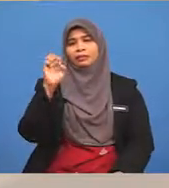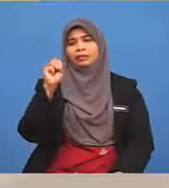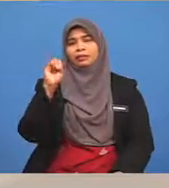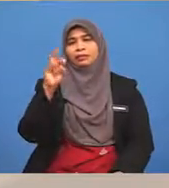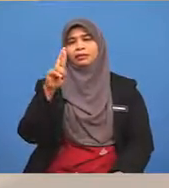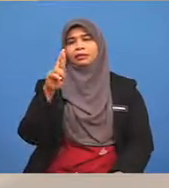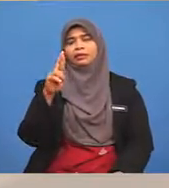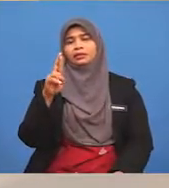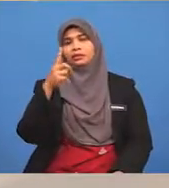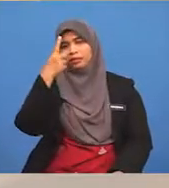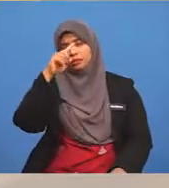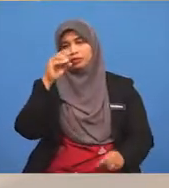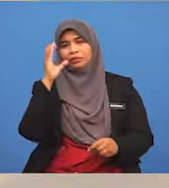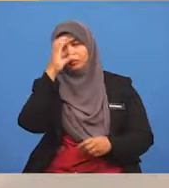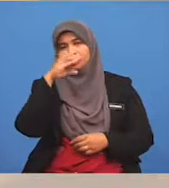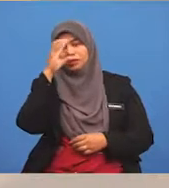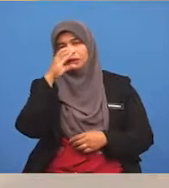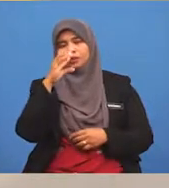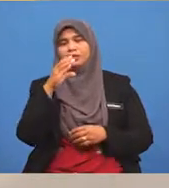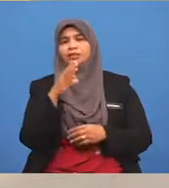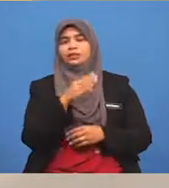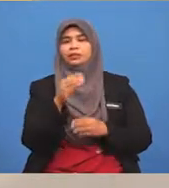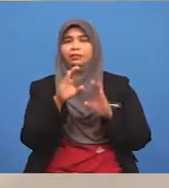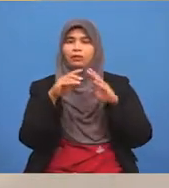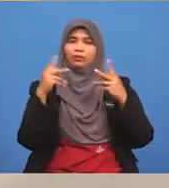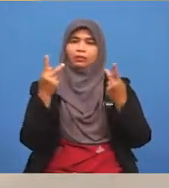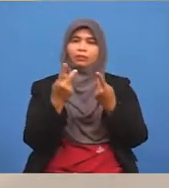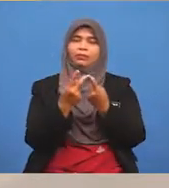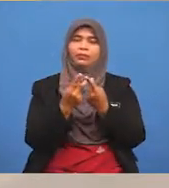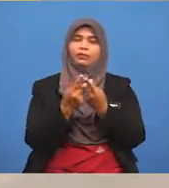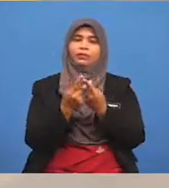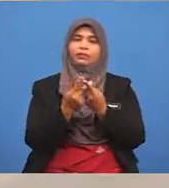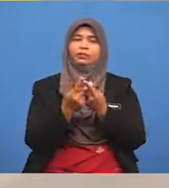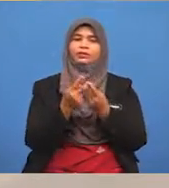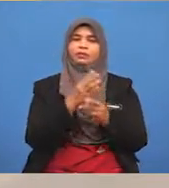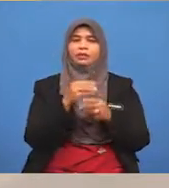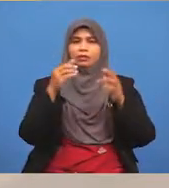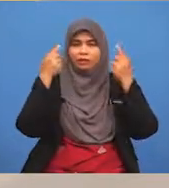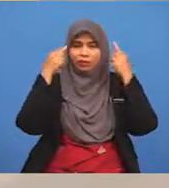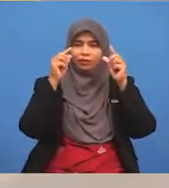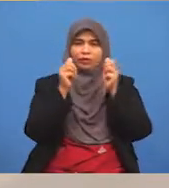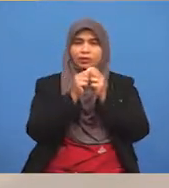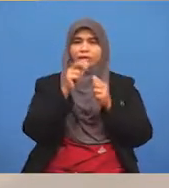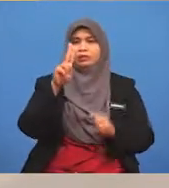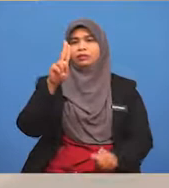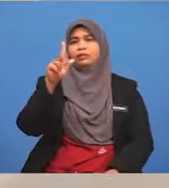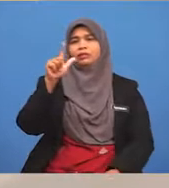Kufah untuk mencari, mengumpul dan berguru dengan ulama hadis di sana.